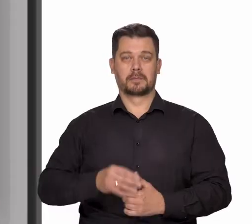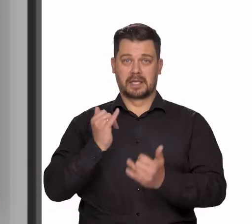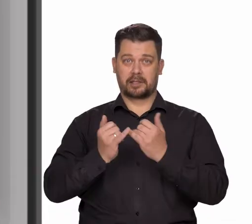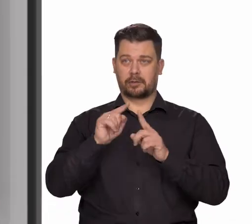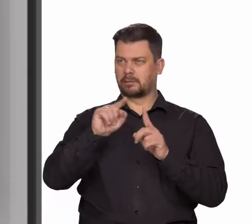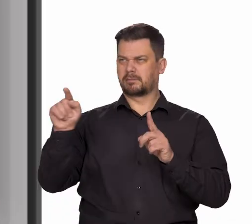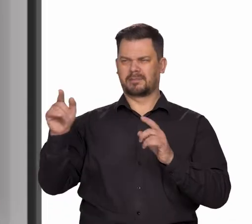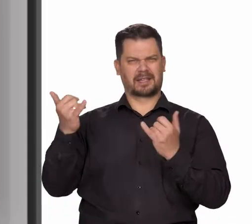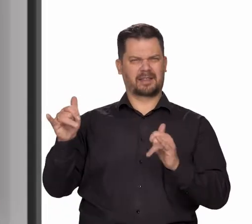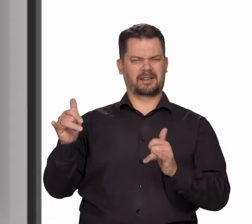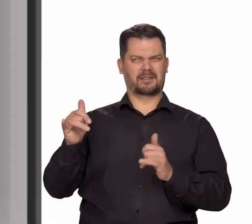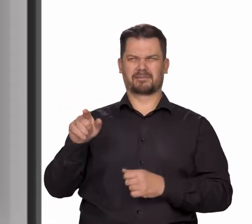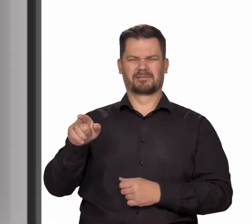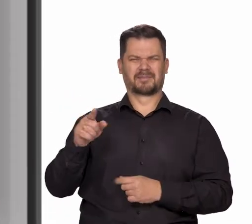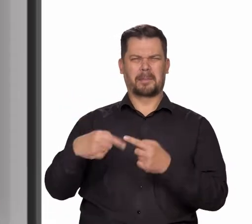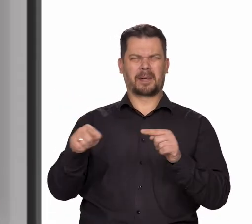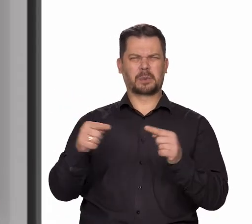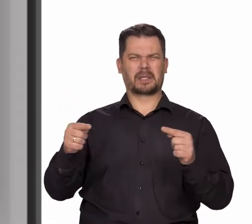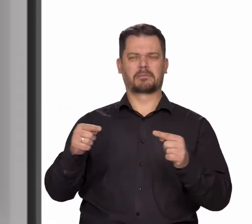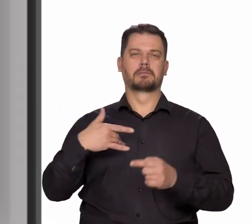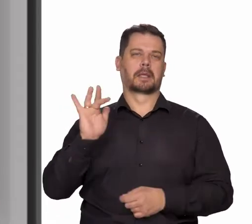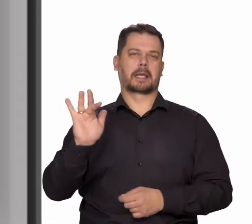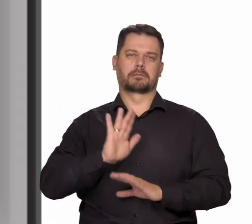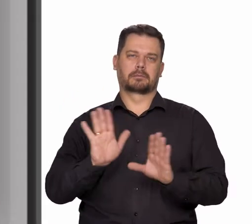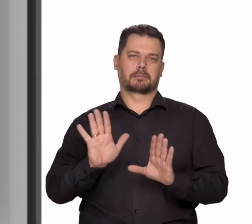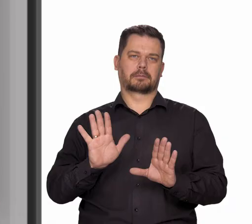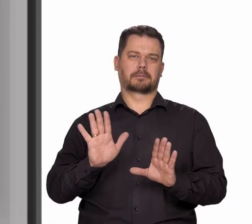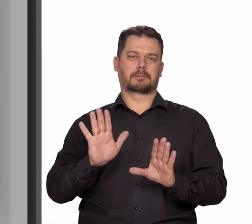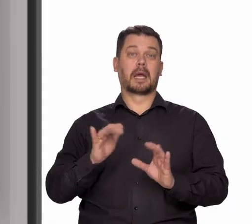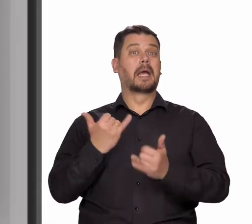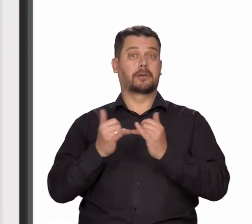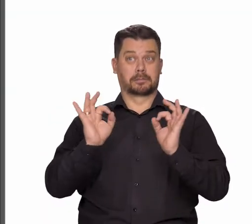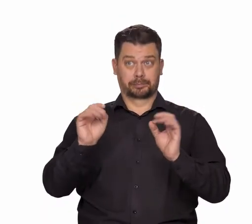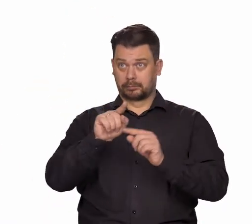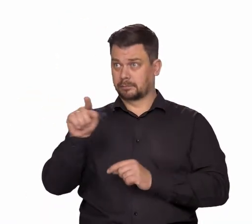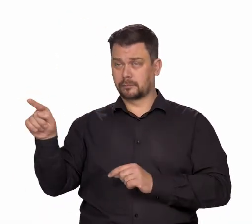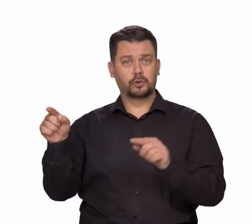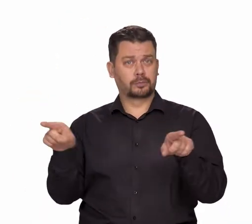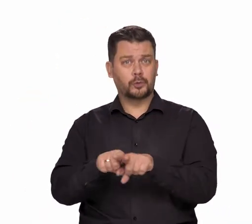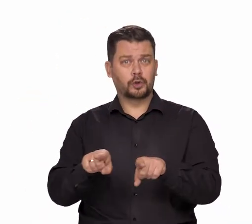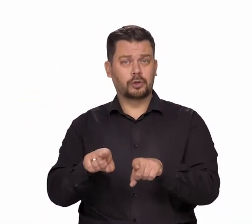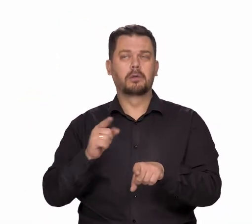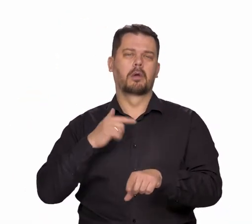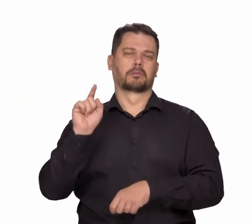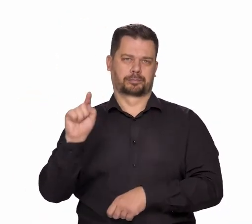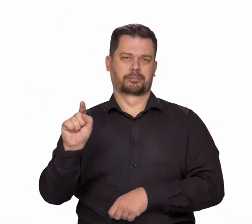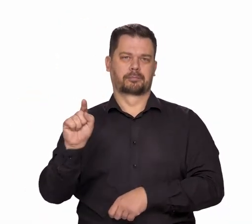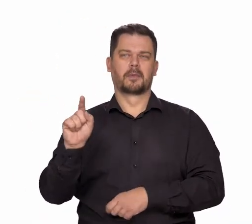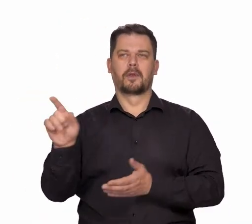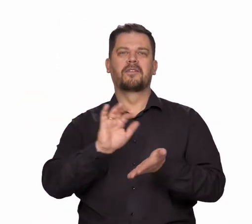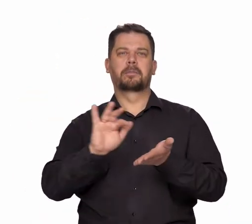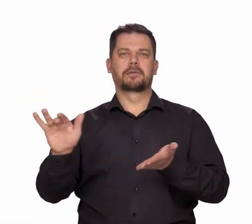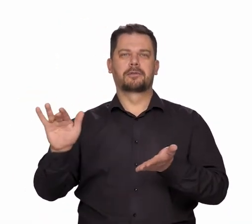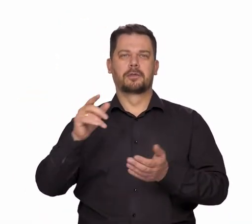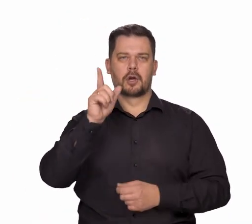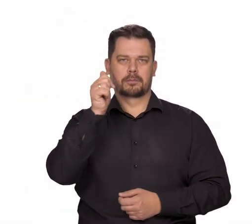Jeśli adres jest inny, nie klikaj w niego. Jeśli wygląda poprawnie, otwórz go. Pokaże się okno do